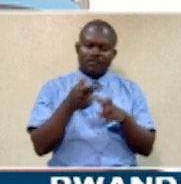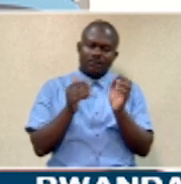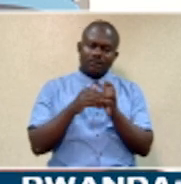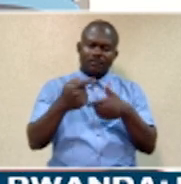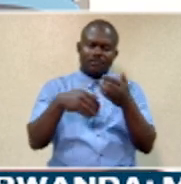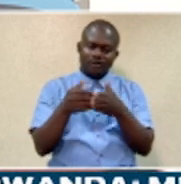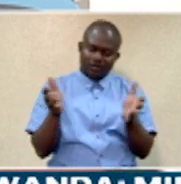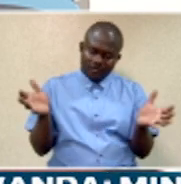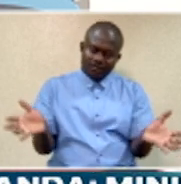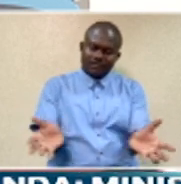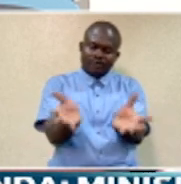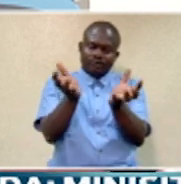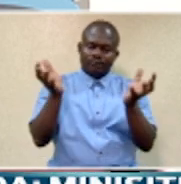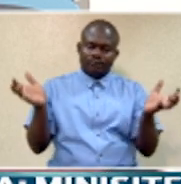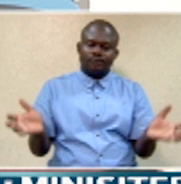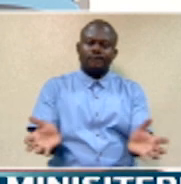tugakomeza tubishishikariza